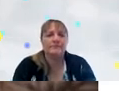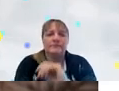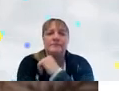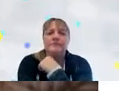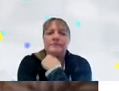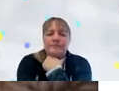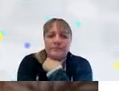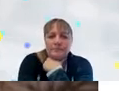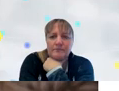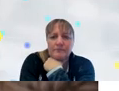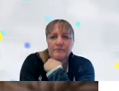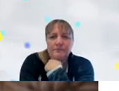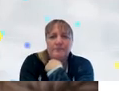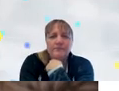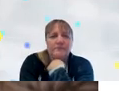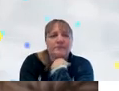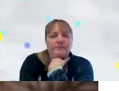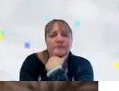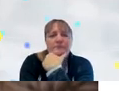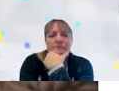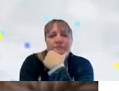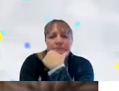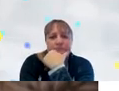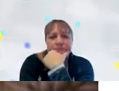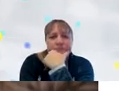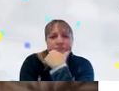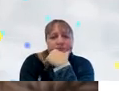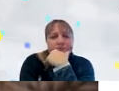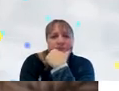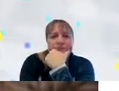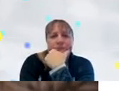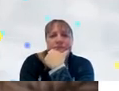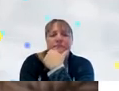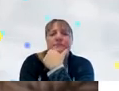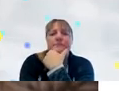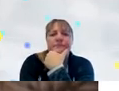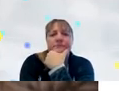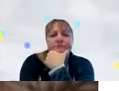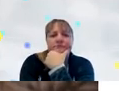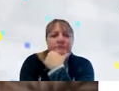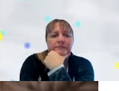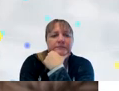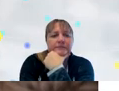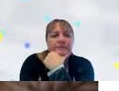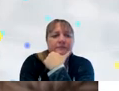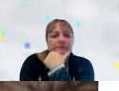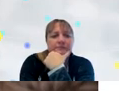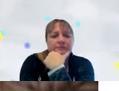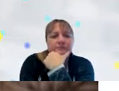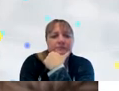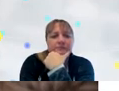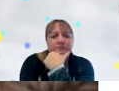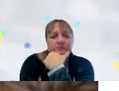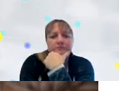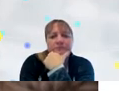unterstützung und sofort ab diese individuelle unterstützung dieser support sind aber folgendermaßen aus dass